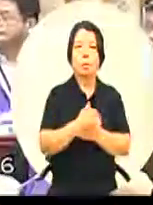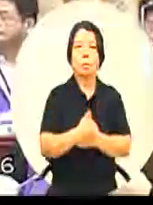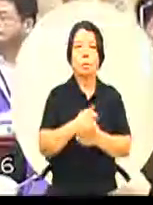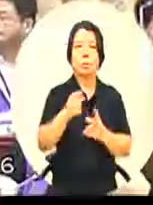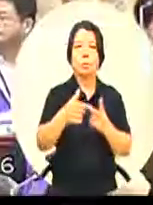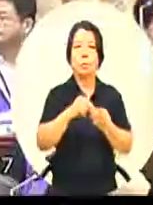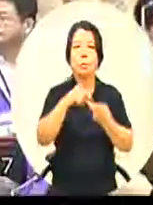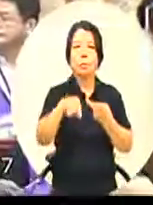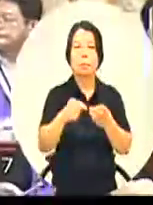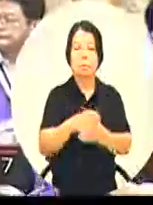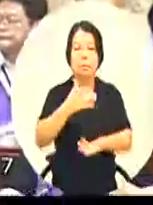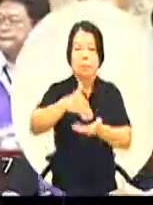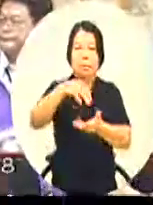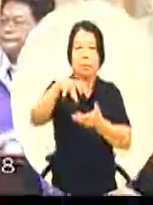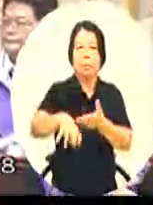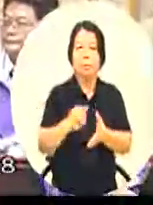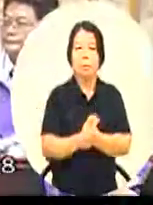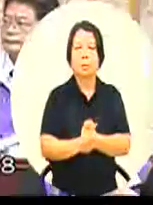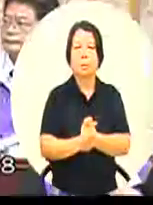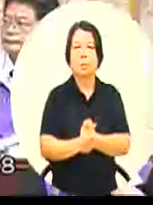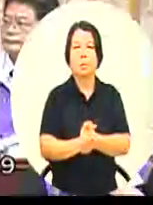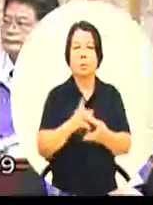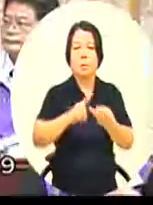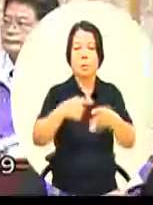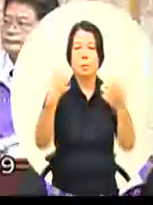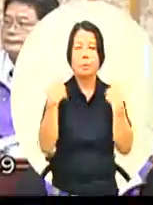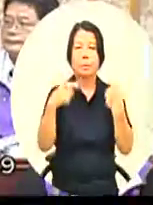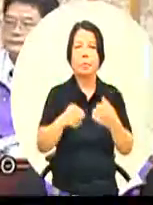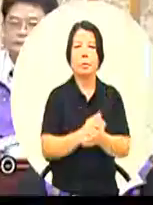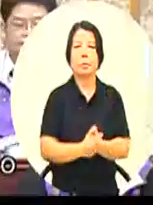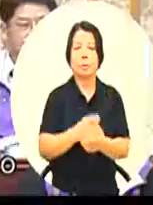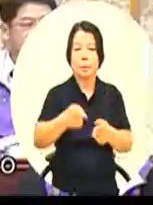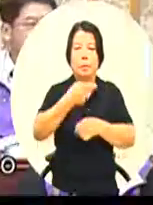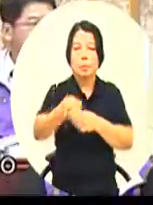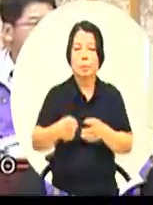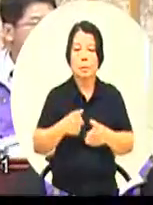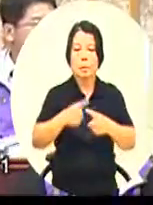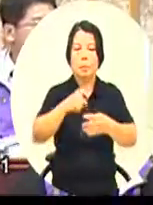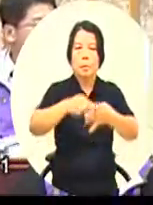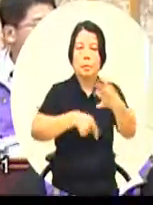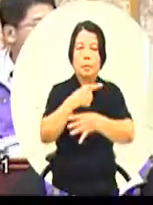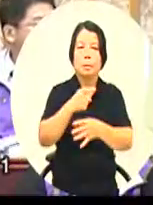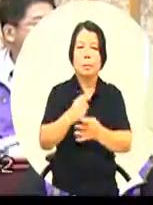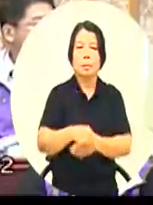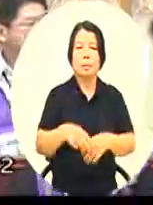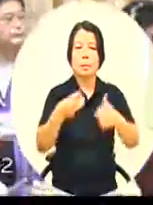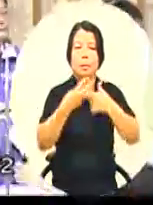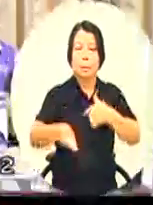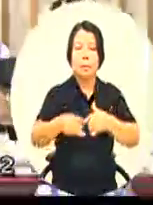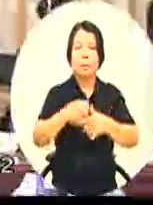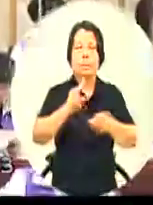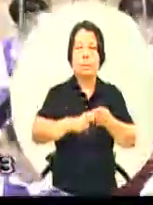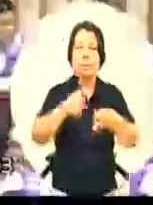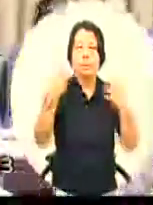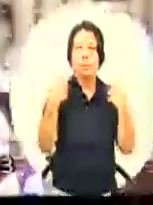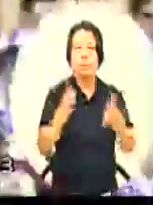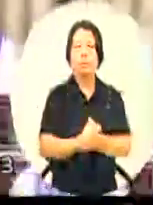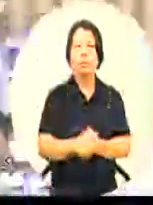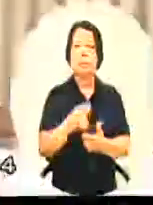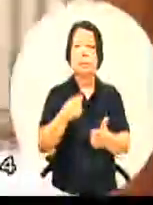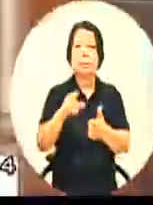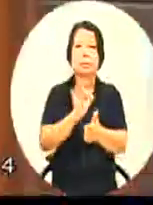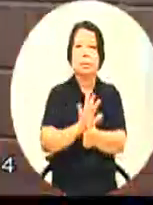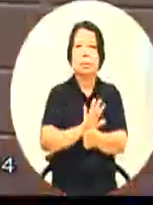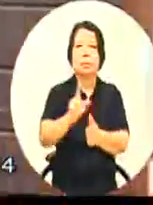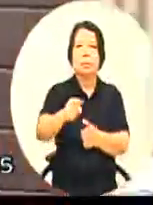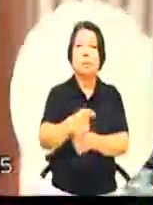我们的会计室哈那个肖主任。接下来是我们人事室的江敏华江主任，还有辅导处的陈